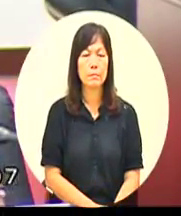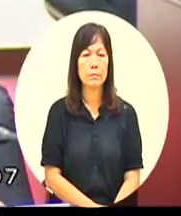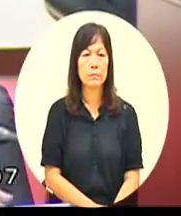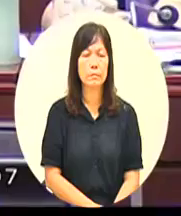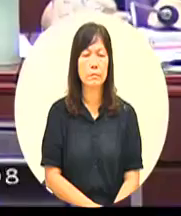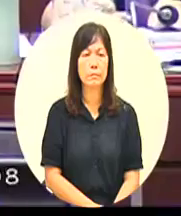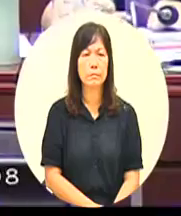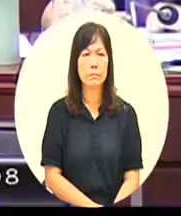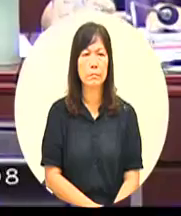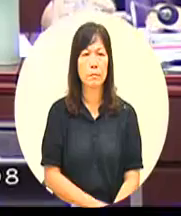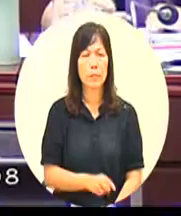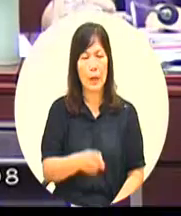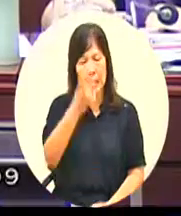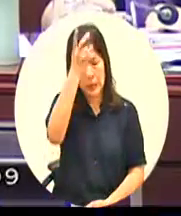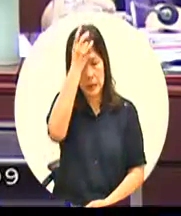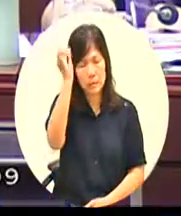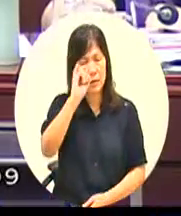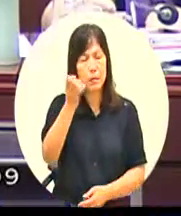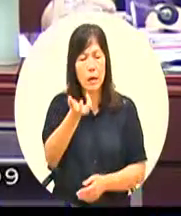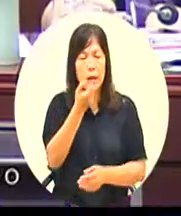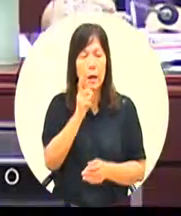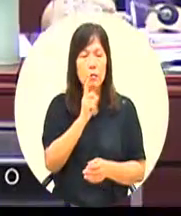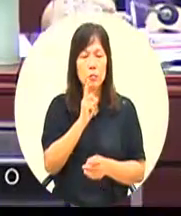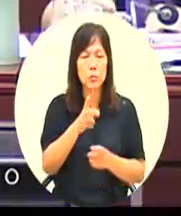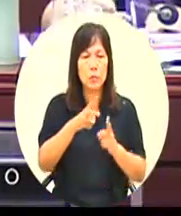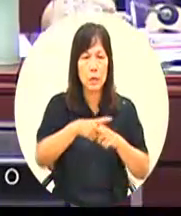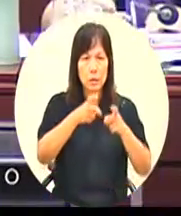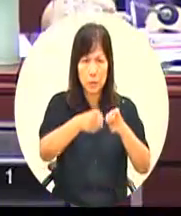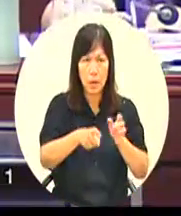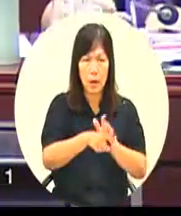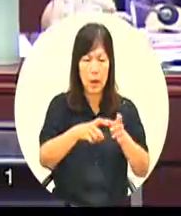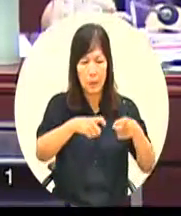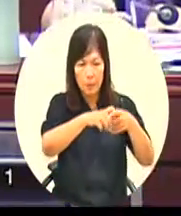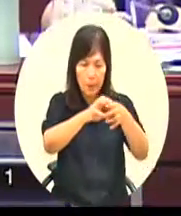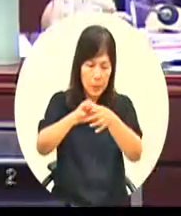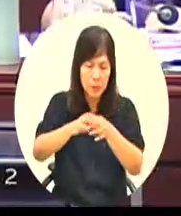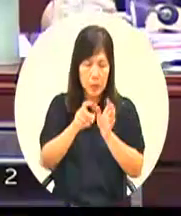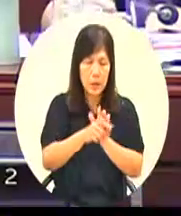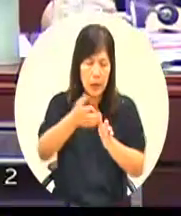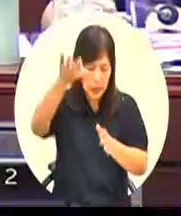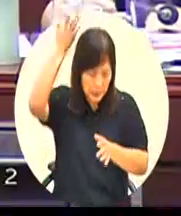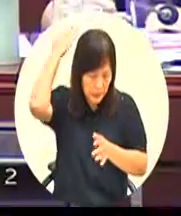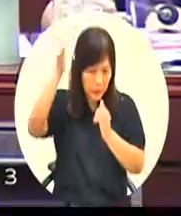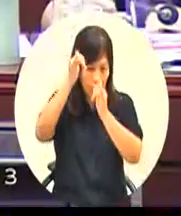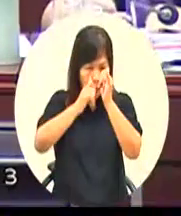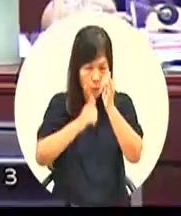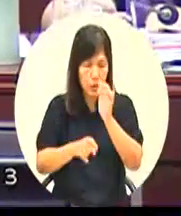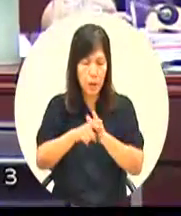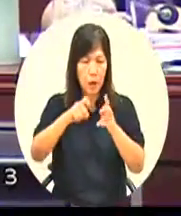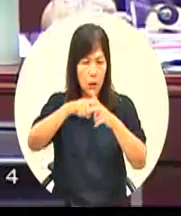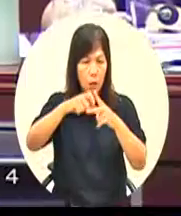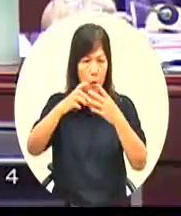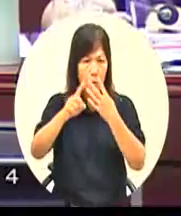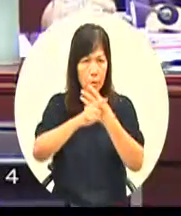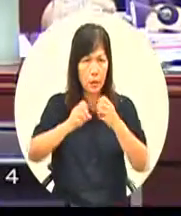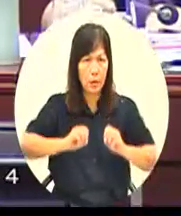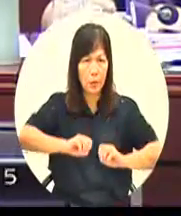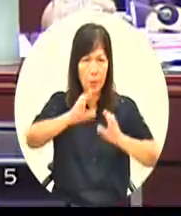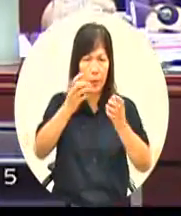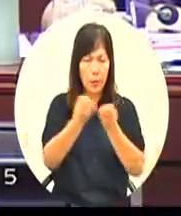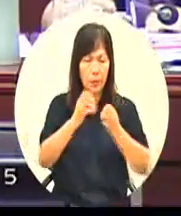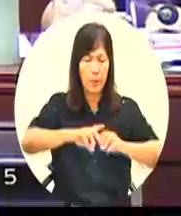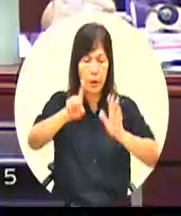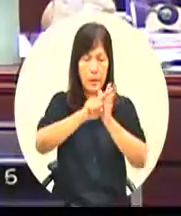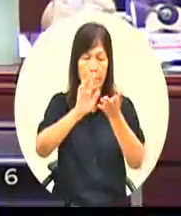那个曾员，你刚刚提到的小港区去结合高雄过去历史上的工业发展跟它的未来性，成为学校